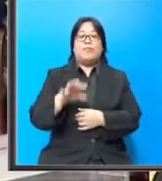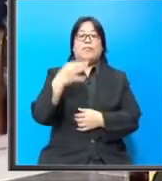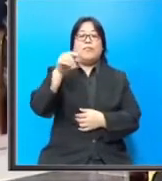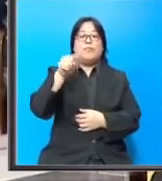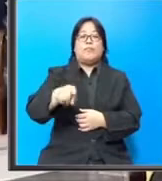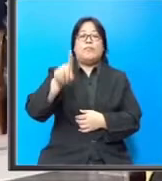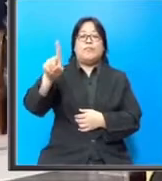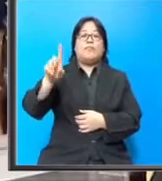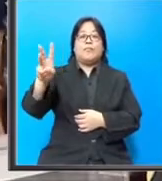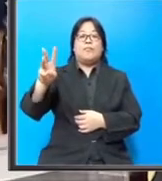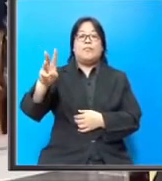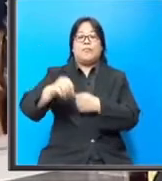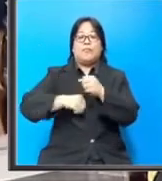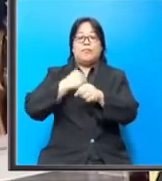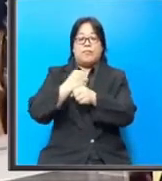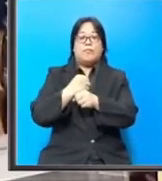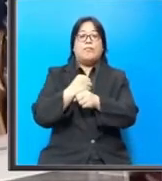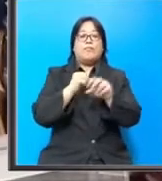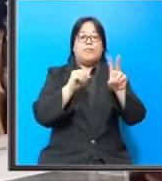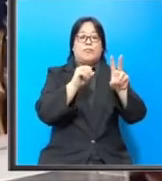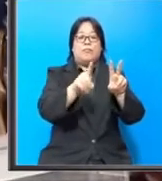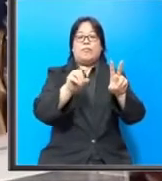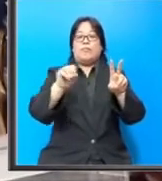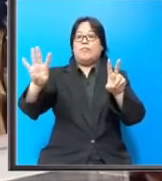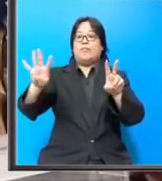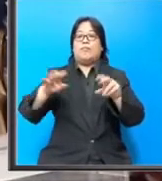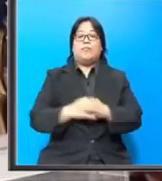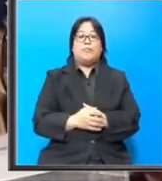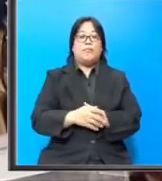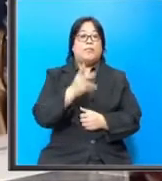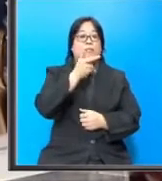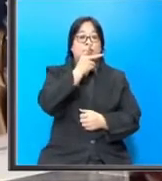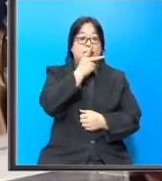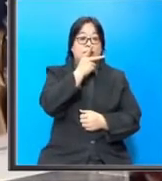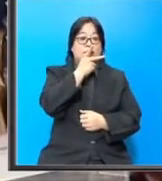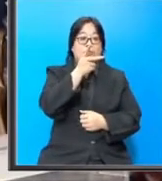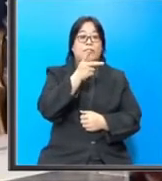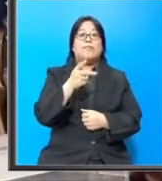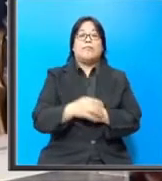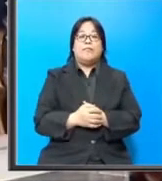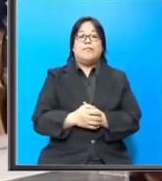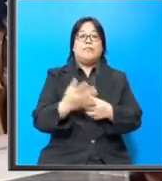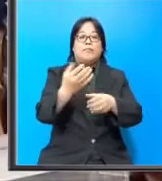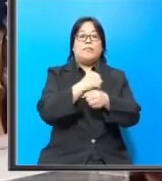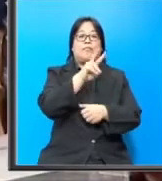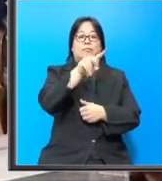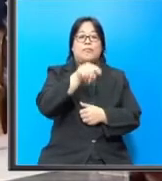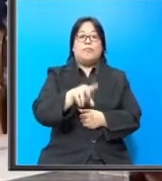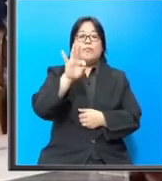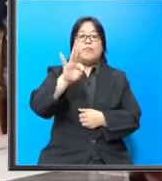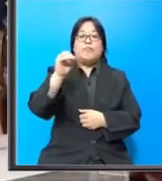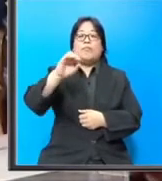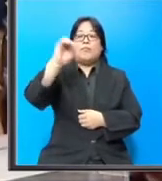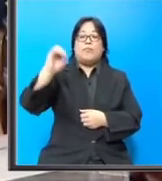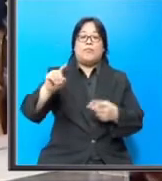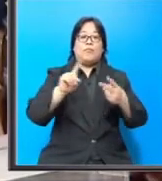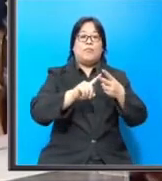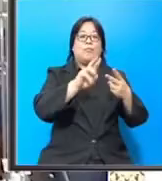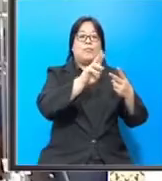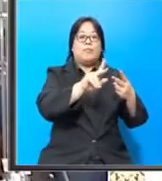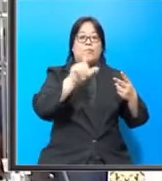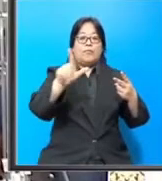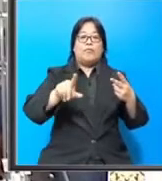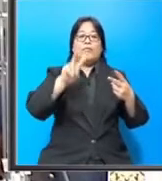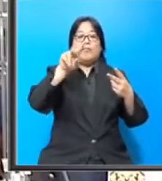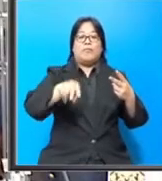19600 pada tahun 2014 di manneke dahl mencapai 2941 wilayah